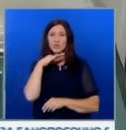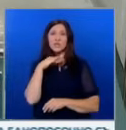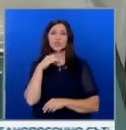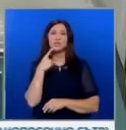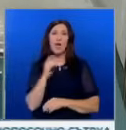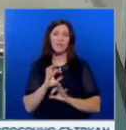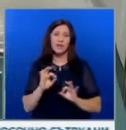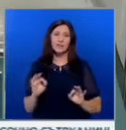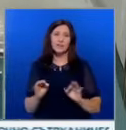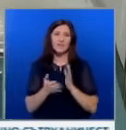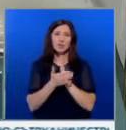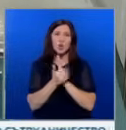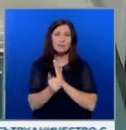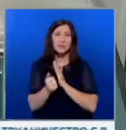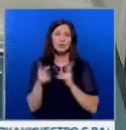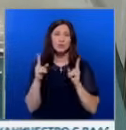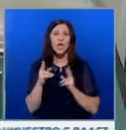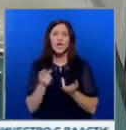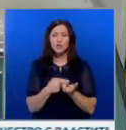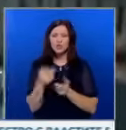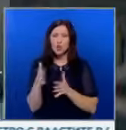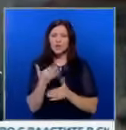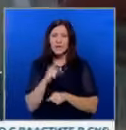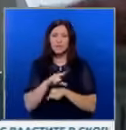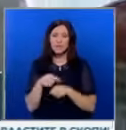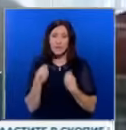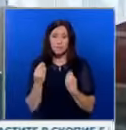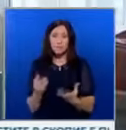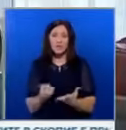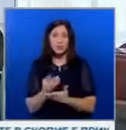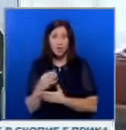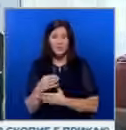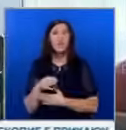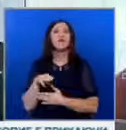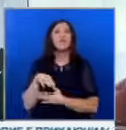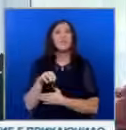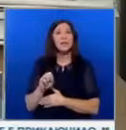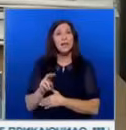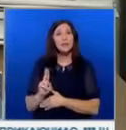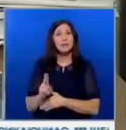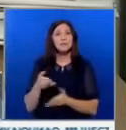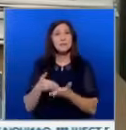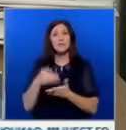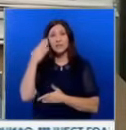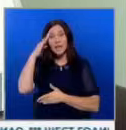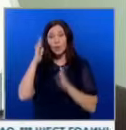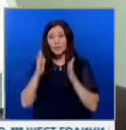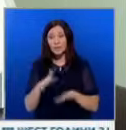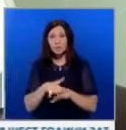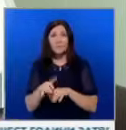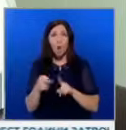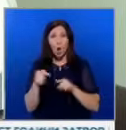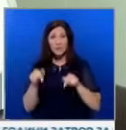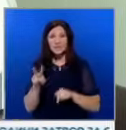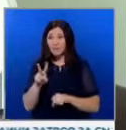на адекватно експертно решение, а често хората нямат време да предоставят нови в ТЕЛК заради датата, определена от системата. От днес към двама